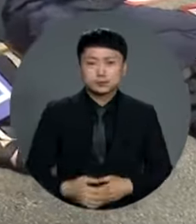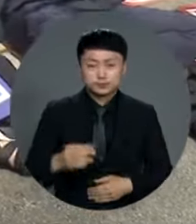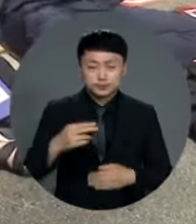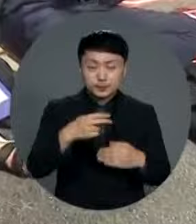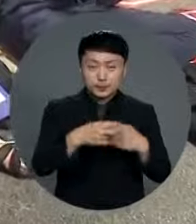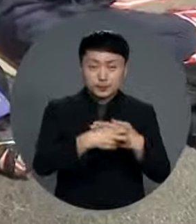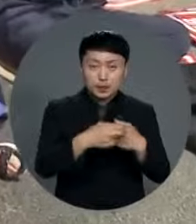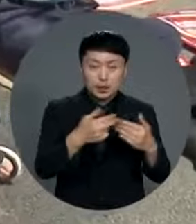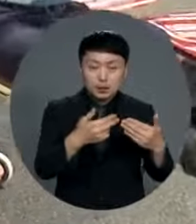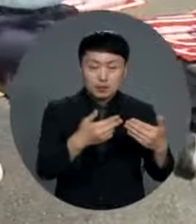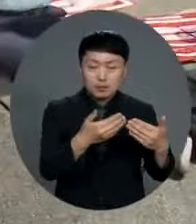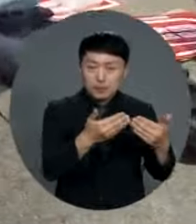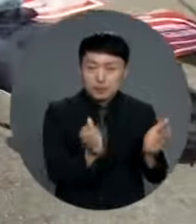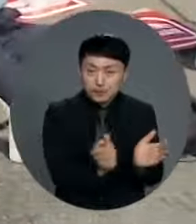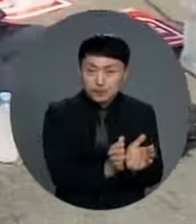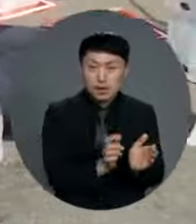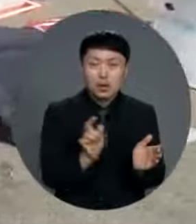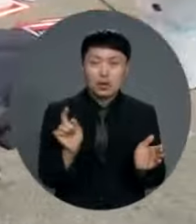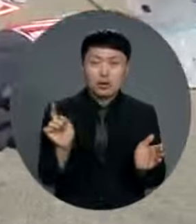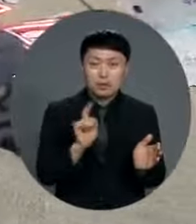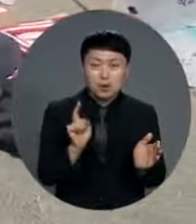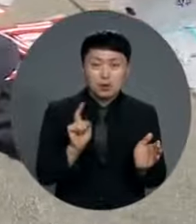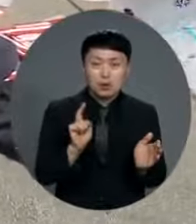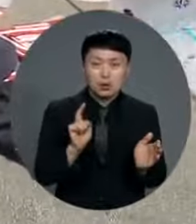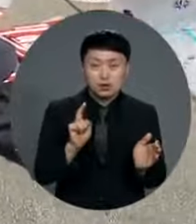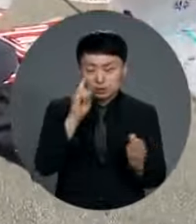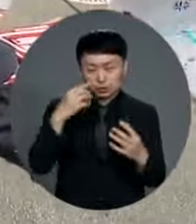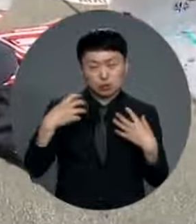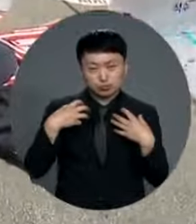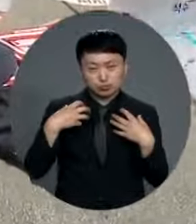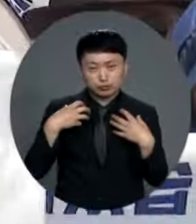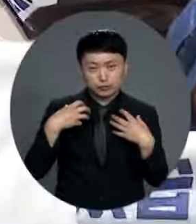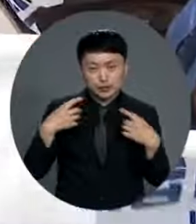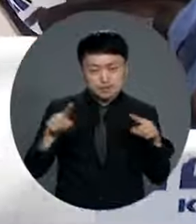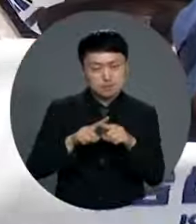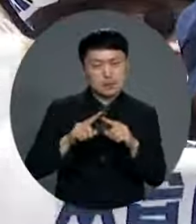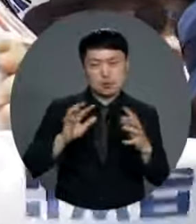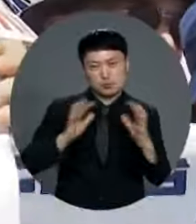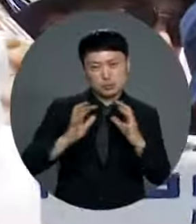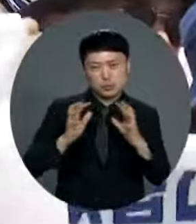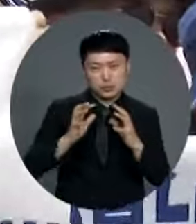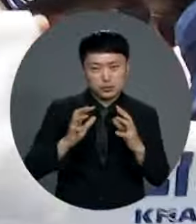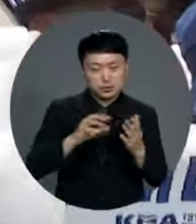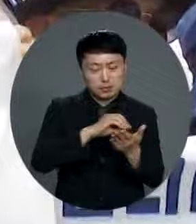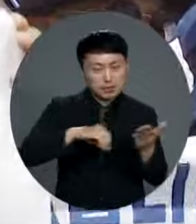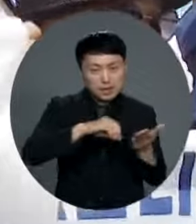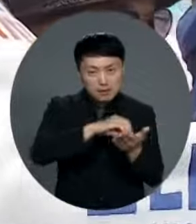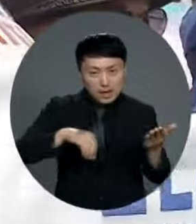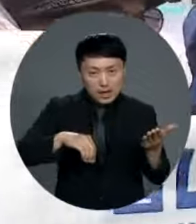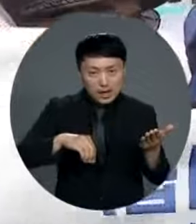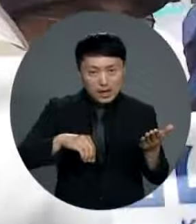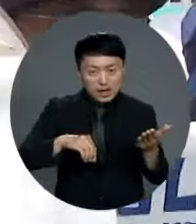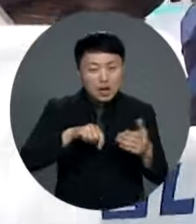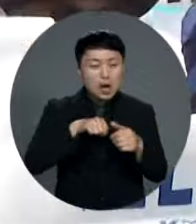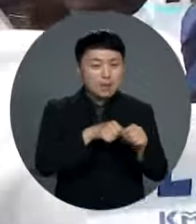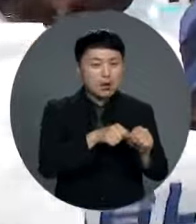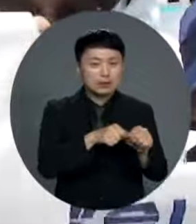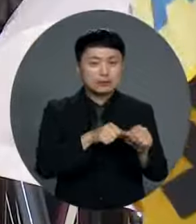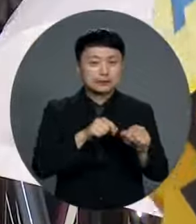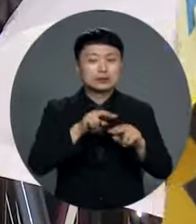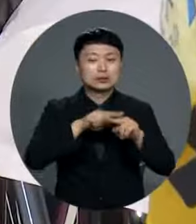대한의사협회는 의대 증원안과 필수 의료정책 패키지를 다시 논의하고 전공의와 의대생에게 내려진 행정